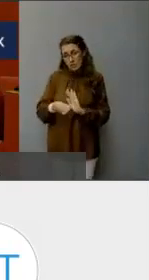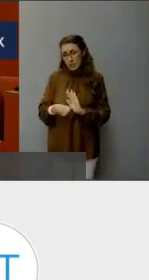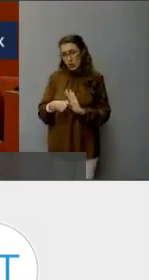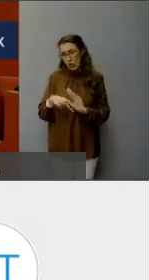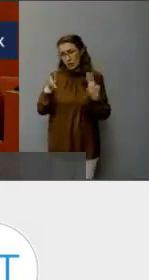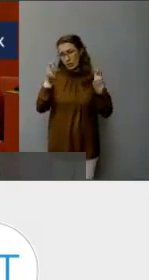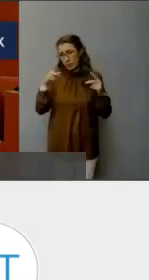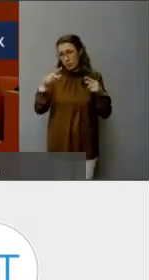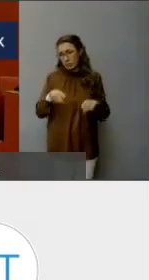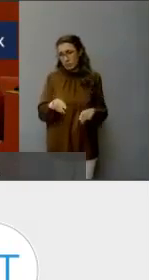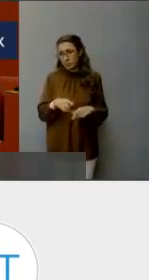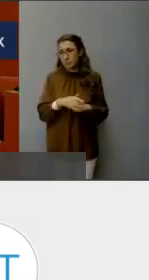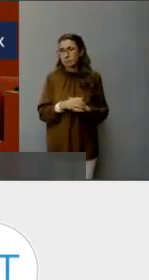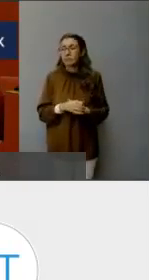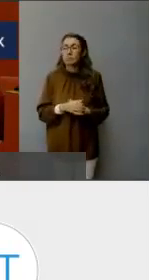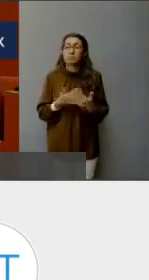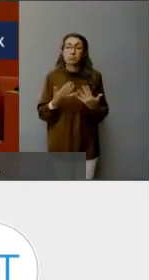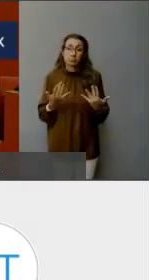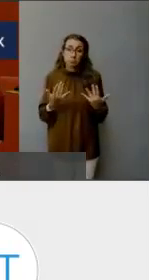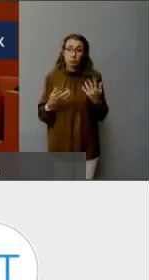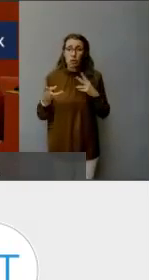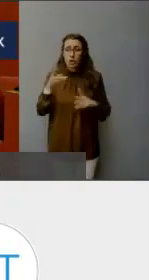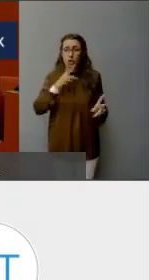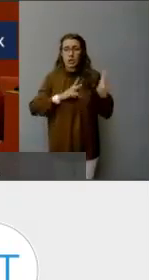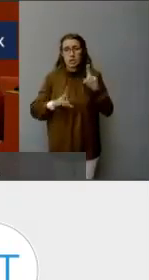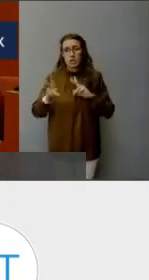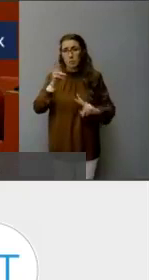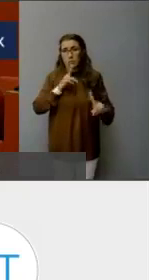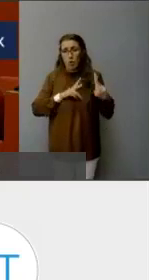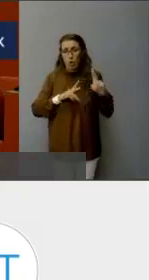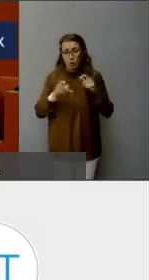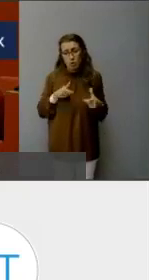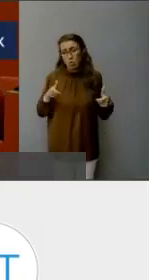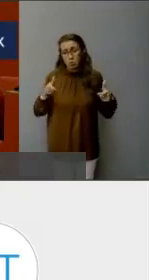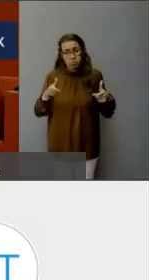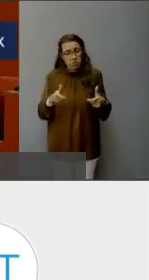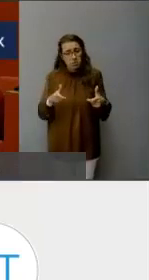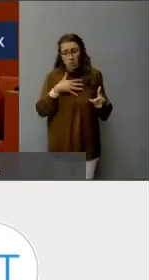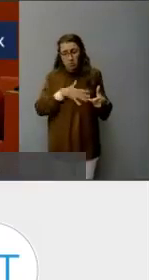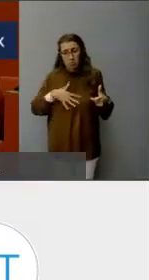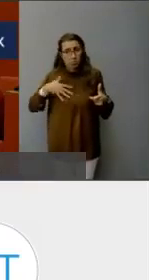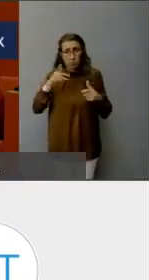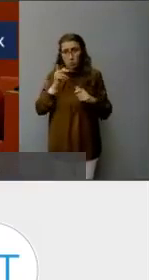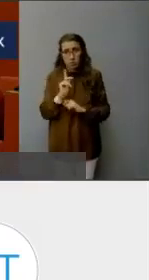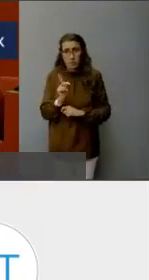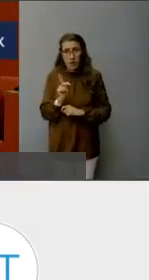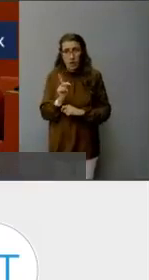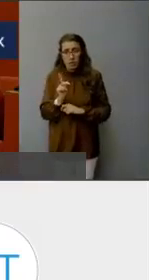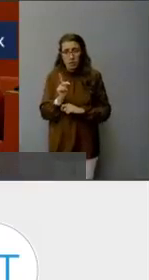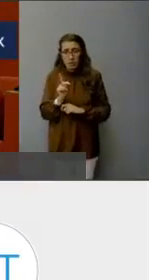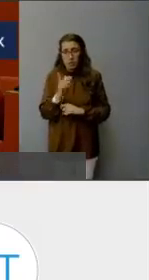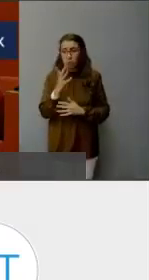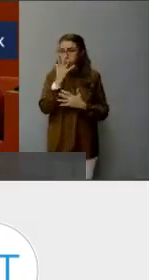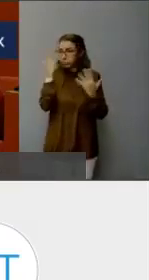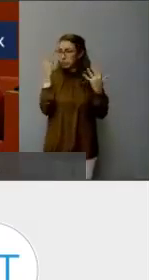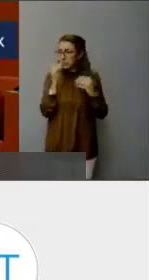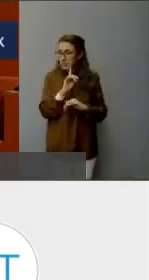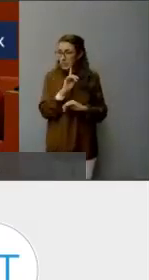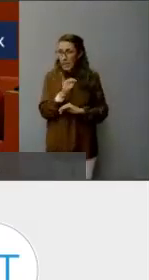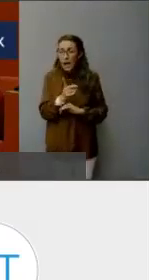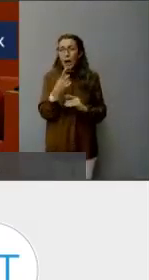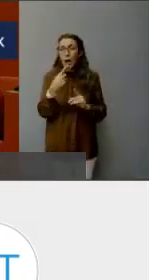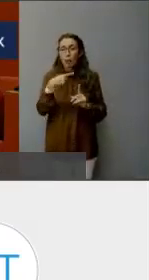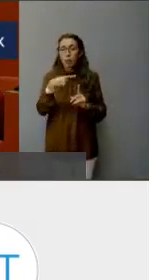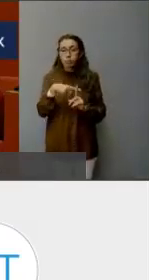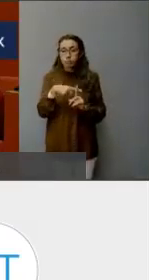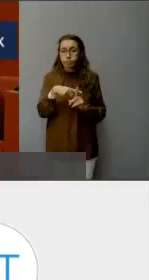risposte commissione per quanto ci riguarda sono stato buttato lo chiesero stevens peraltro è anche questo